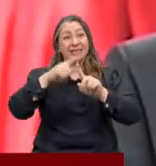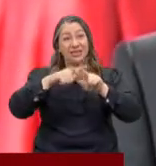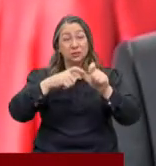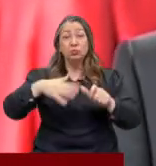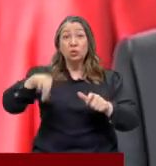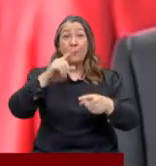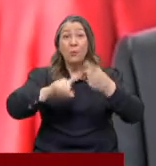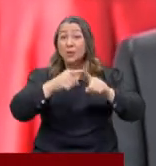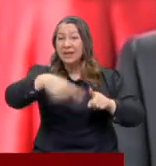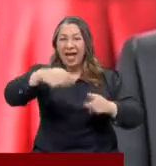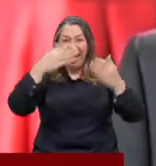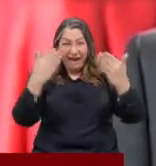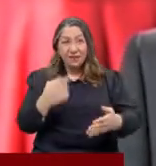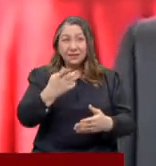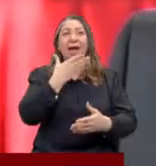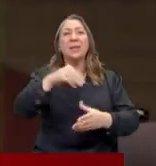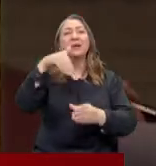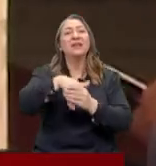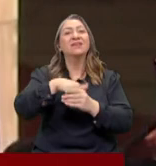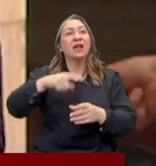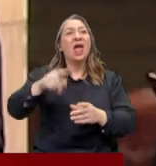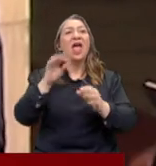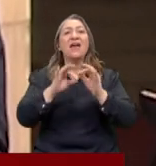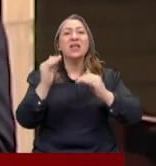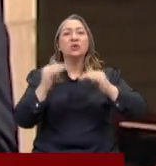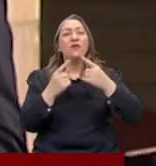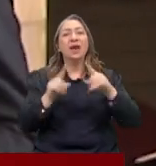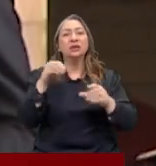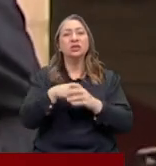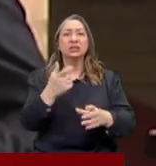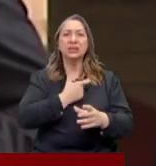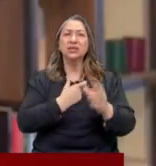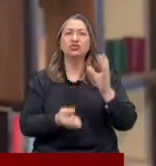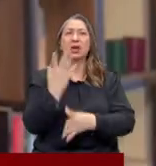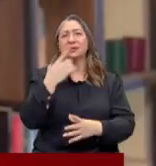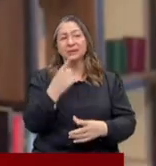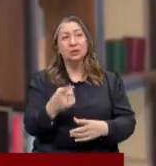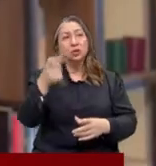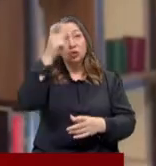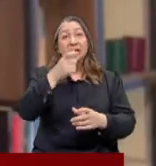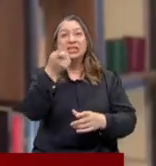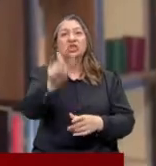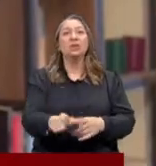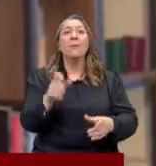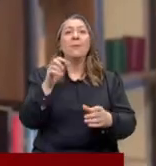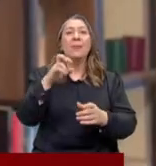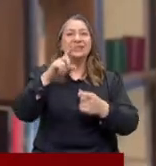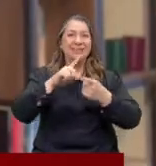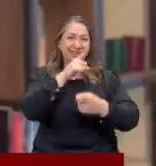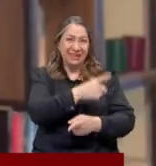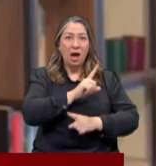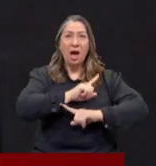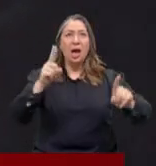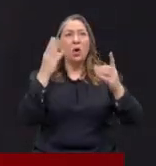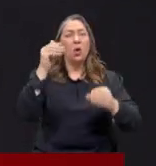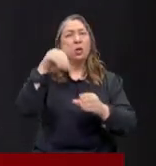partiler evet derse emekli vekillere enflasyon farkı içinde yasayı çıkartırız dedi. Türkiye İşçi Partisi hayır oyunu